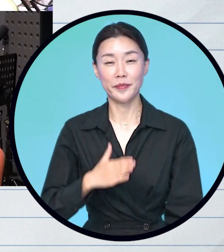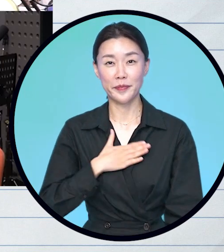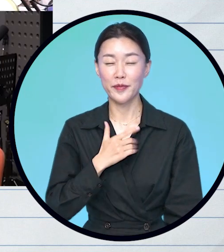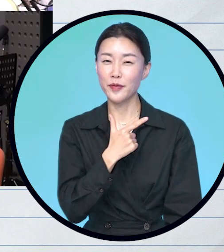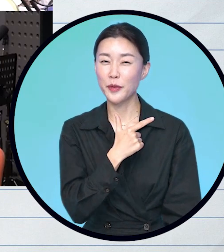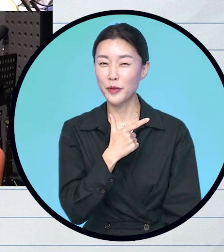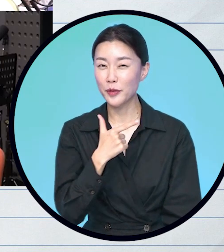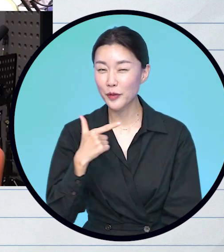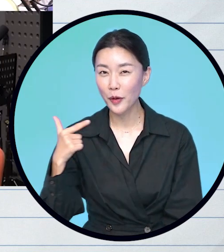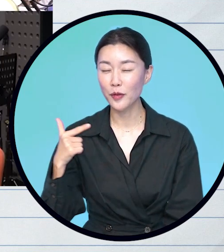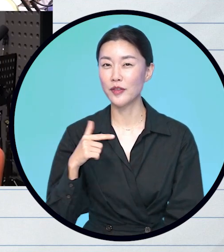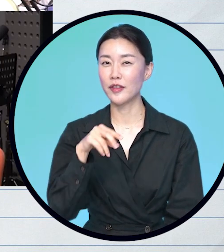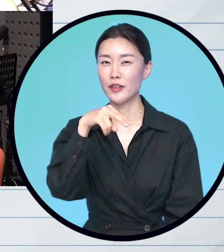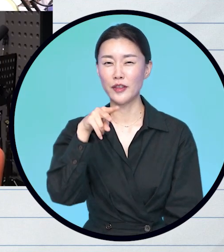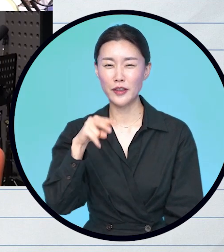I'm so